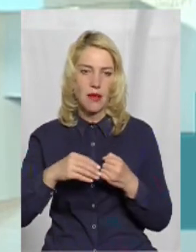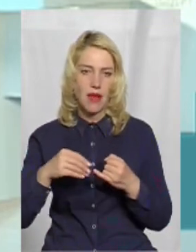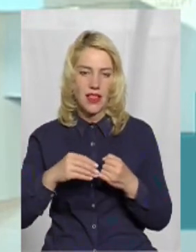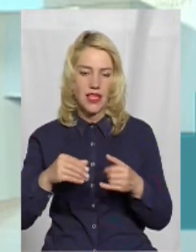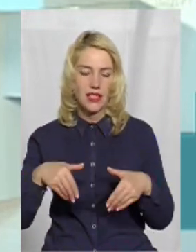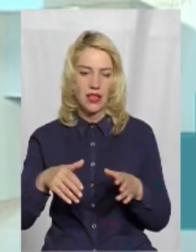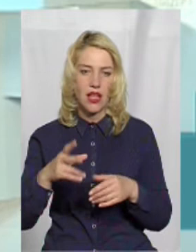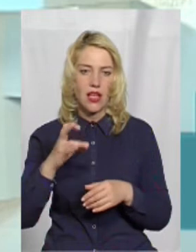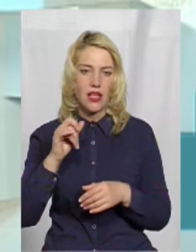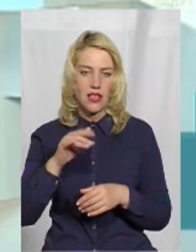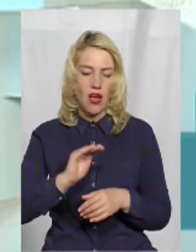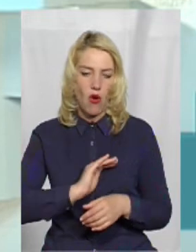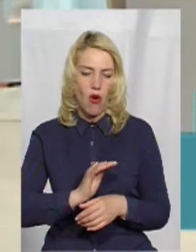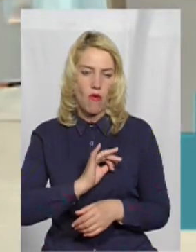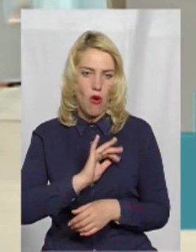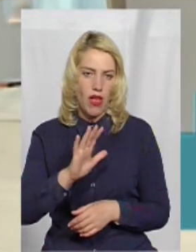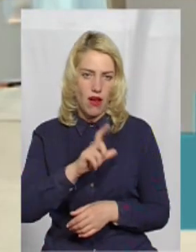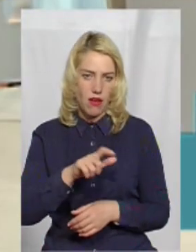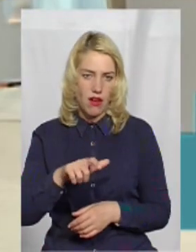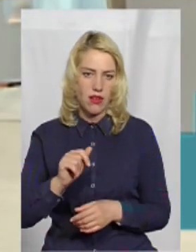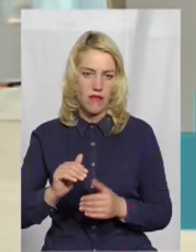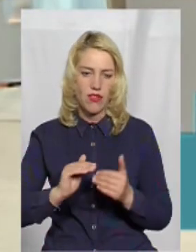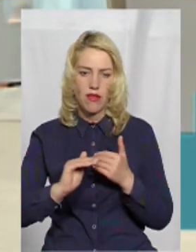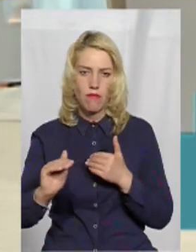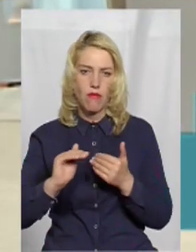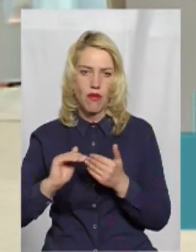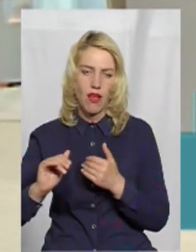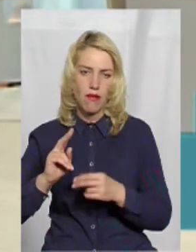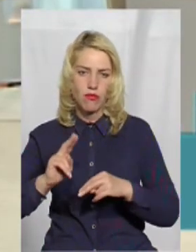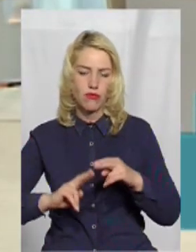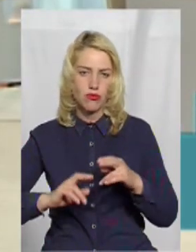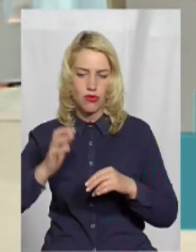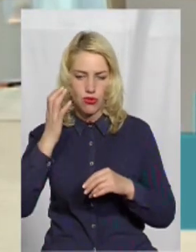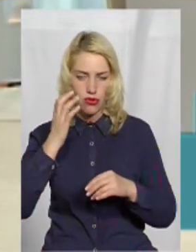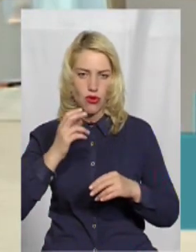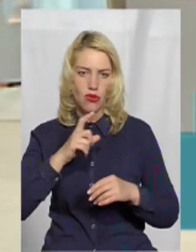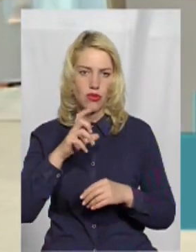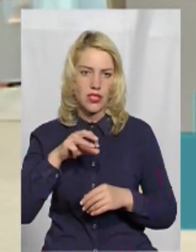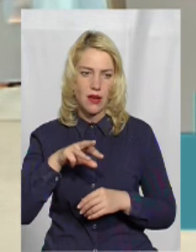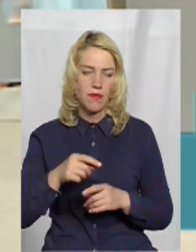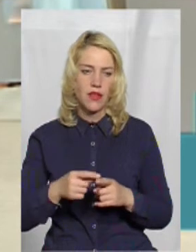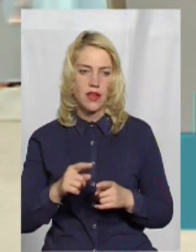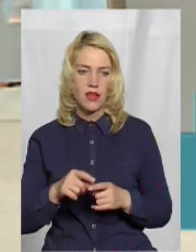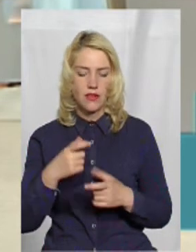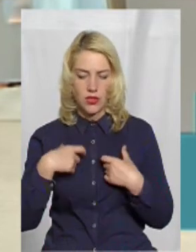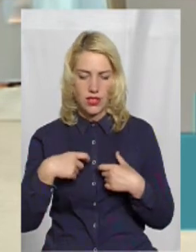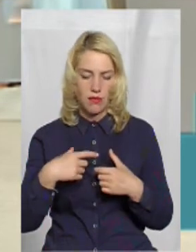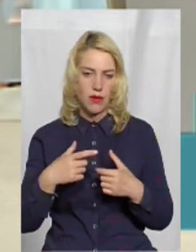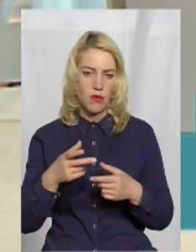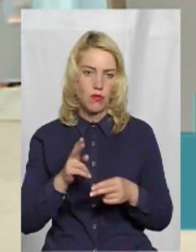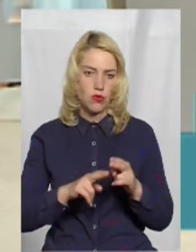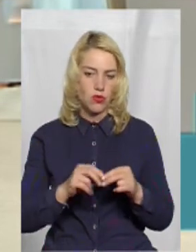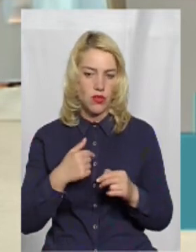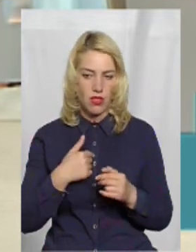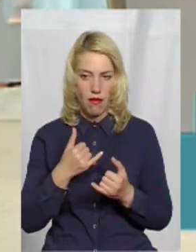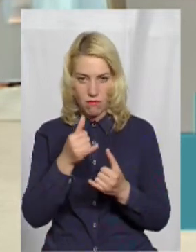олігархи забудовують сотні гектарів поля, можливо, навіть чорнозема, так, то в себе є на будівлі, цього права не мають.